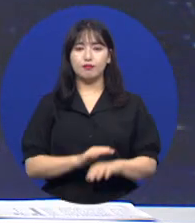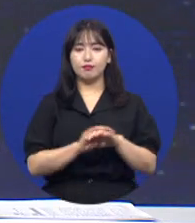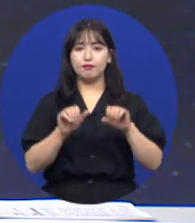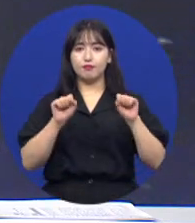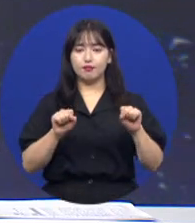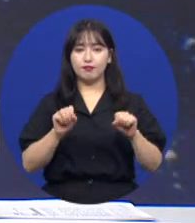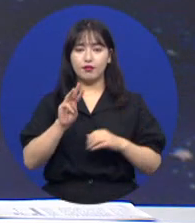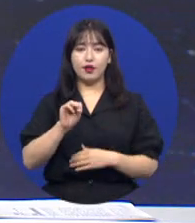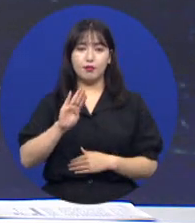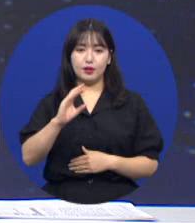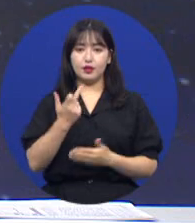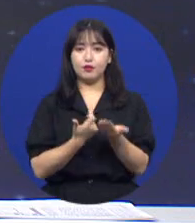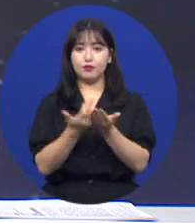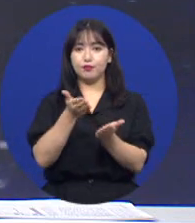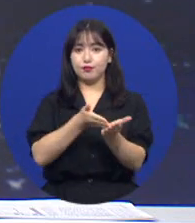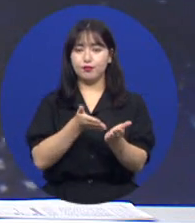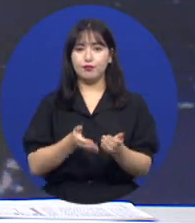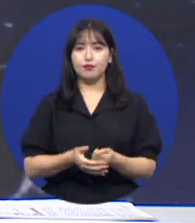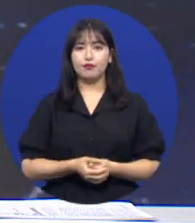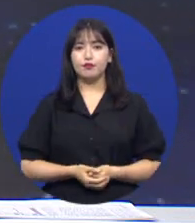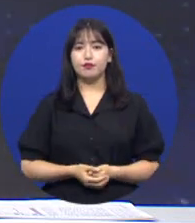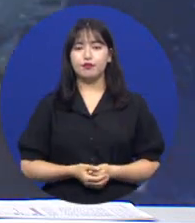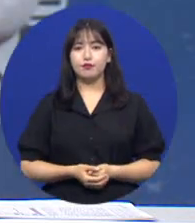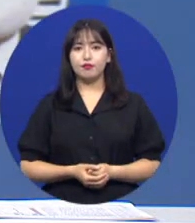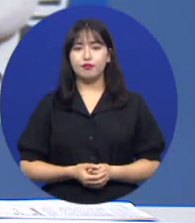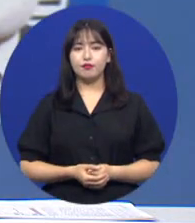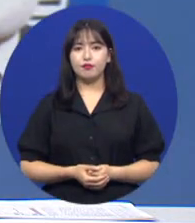여러분 안녕하십니까 뉴스데스크 제 줍니다